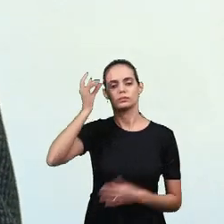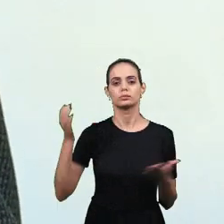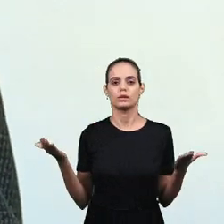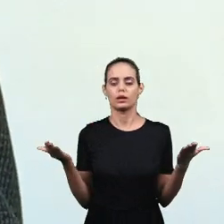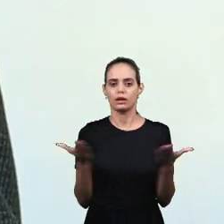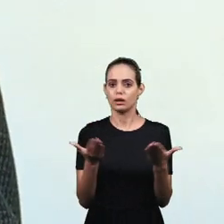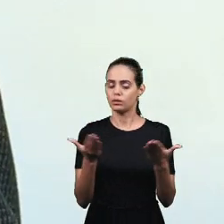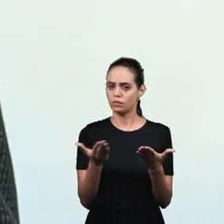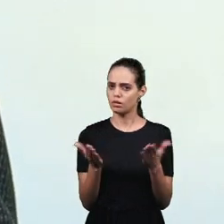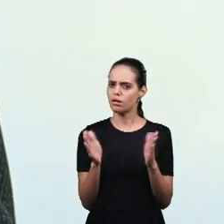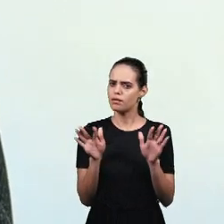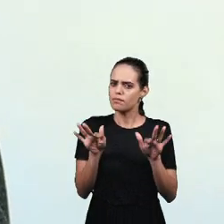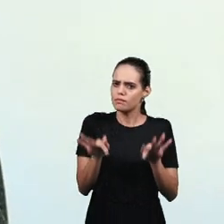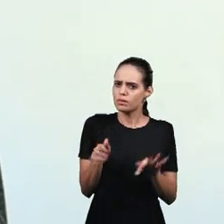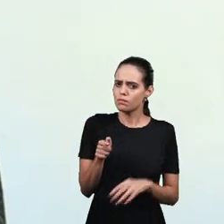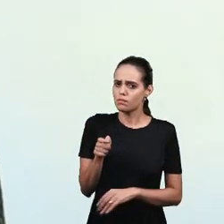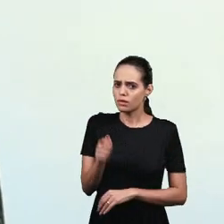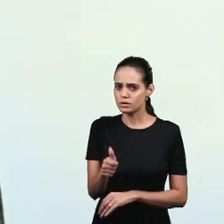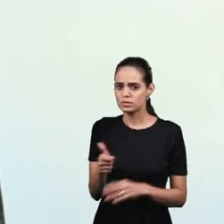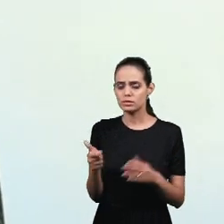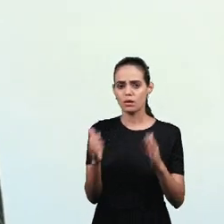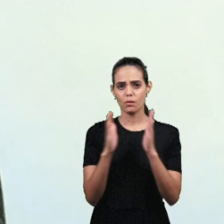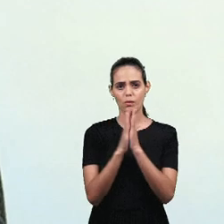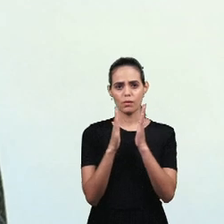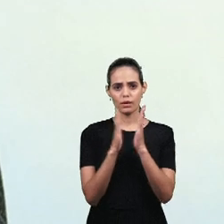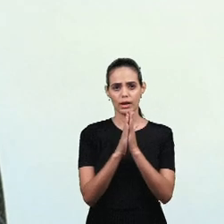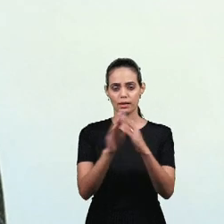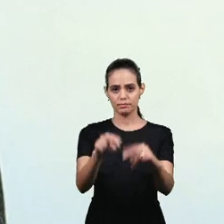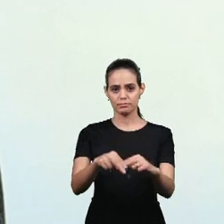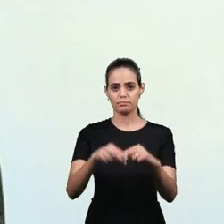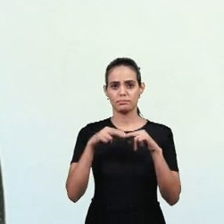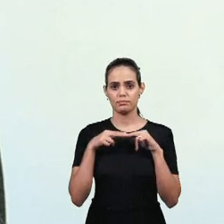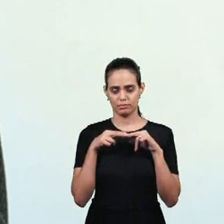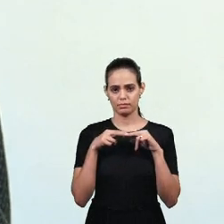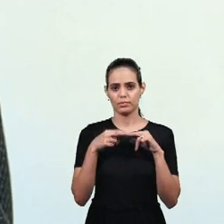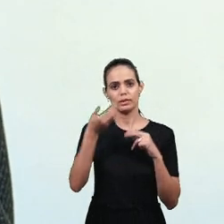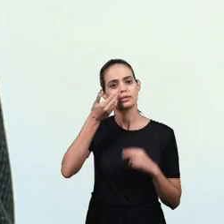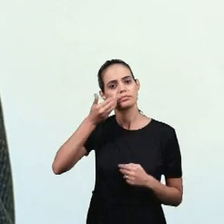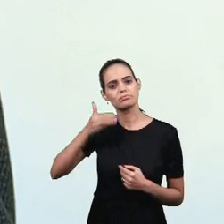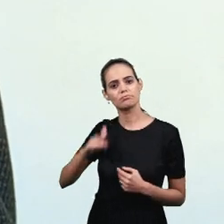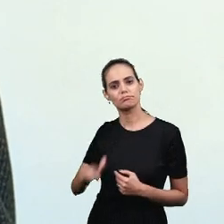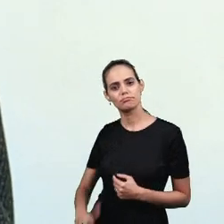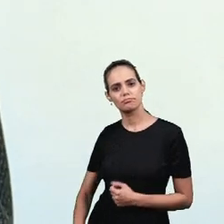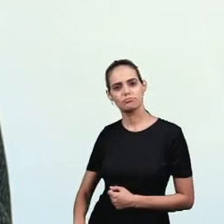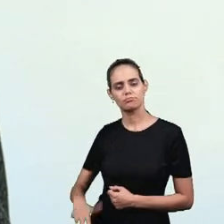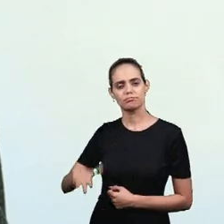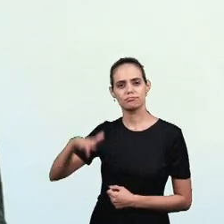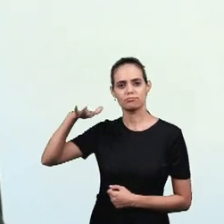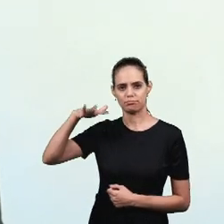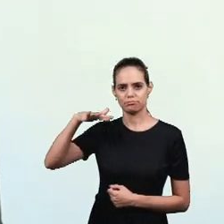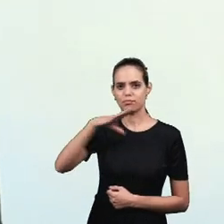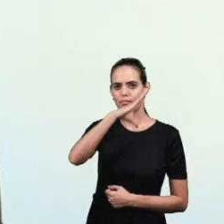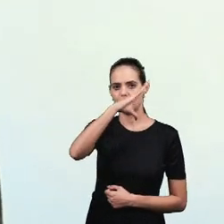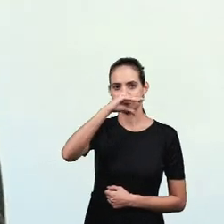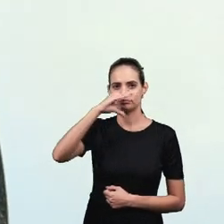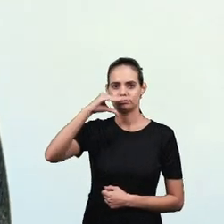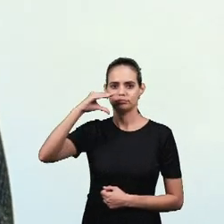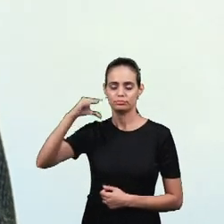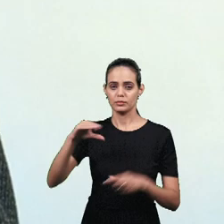nos enfants, les enfants intermédiaires et adolescents, et aussi nos enfants de